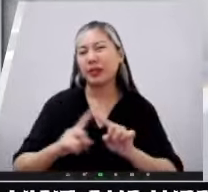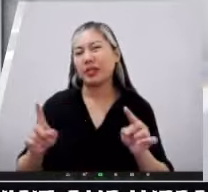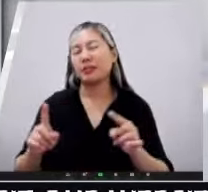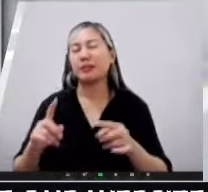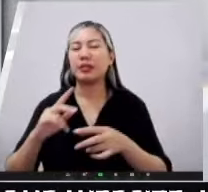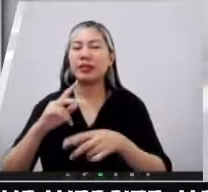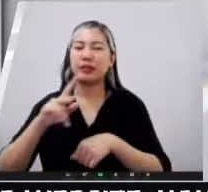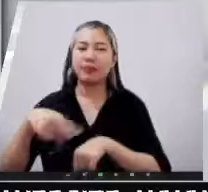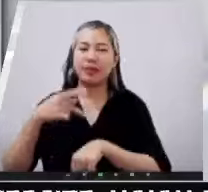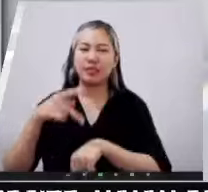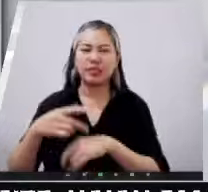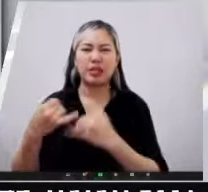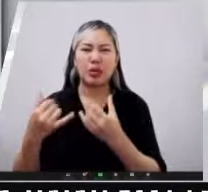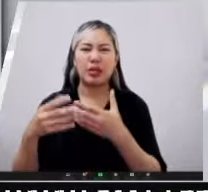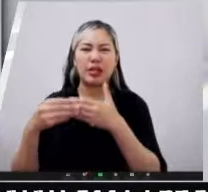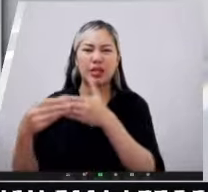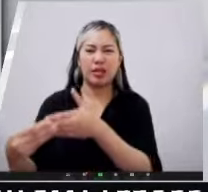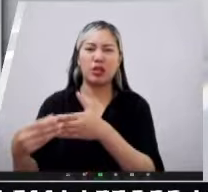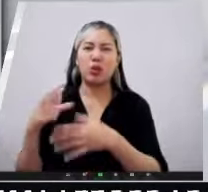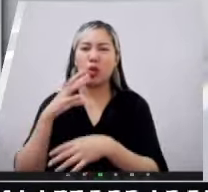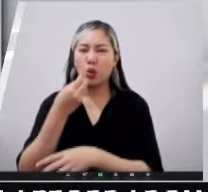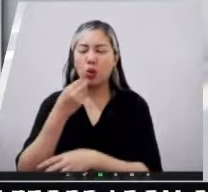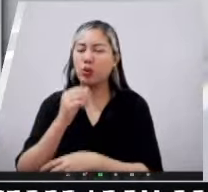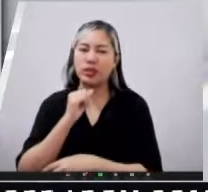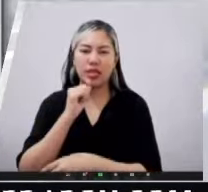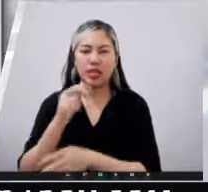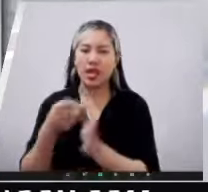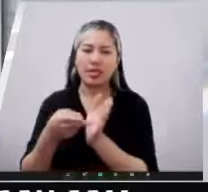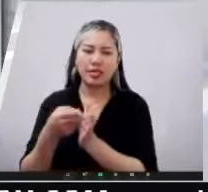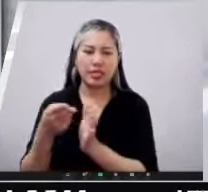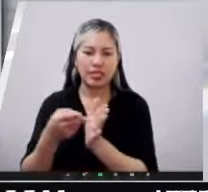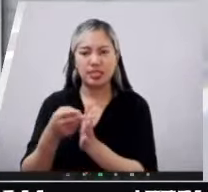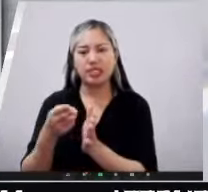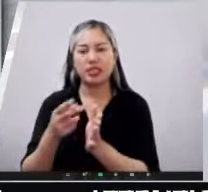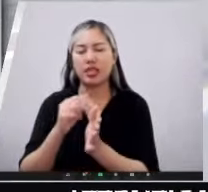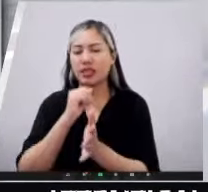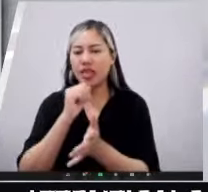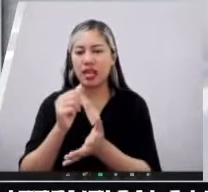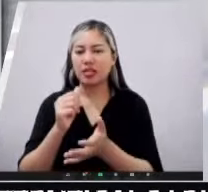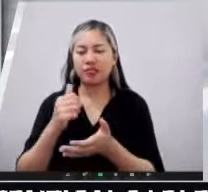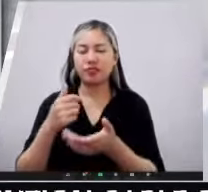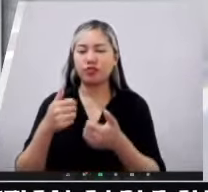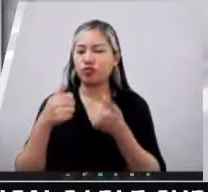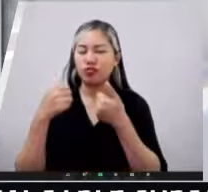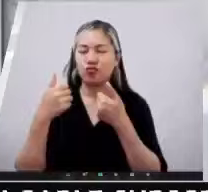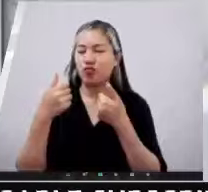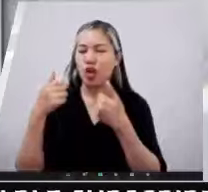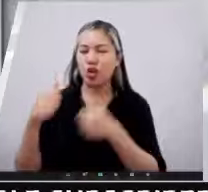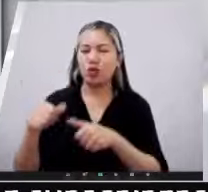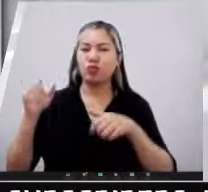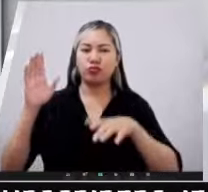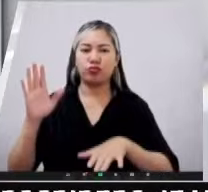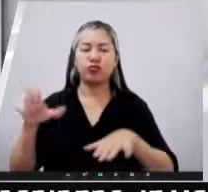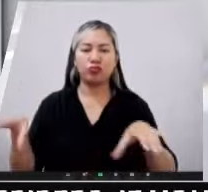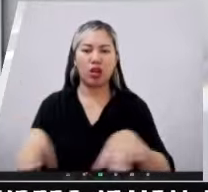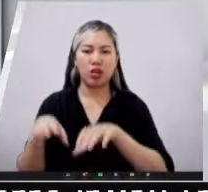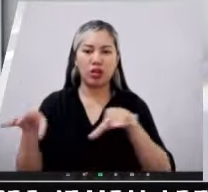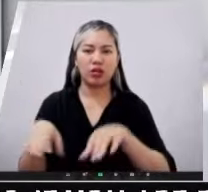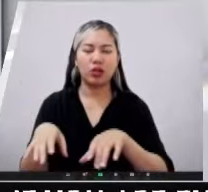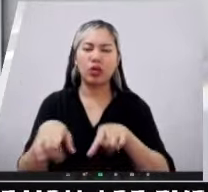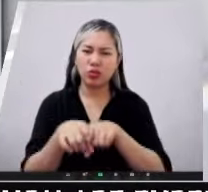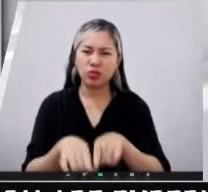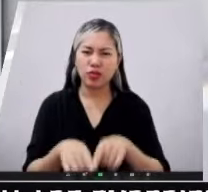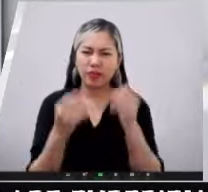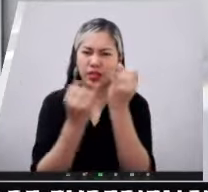taong walang katapatan sa trabahong sinumpaan pinun na rin ni VP sara ang paggamit ng pondo ng fel health sa